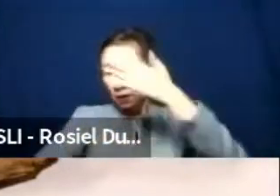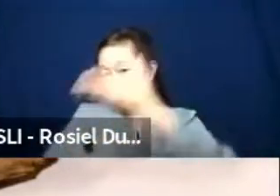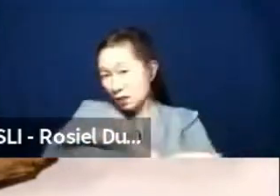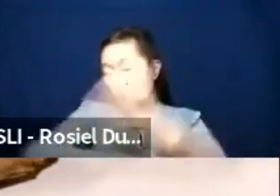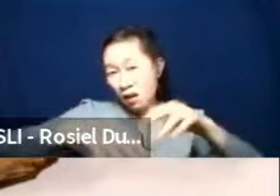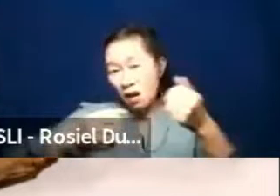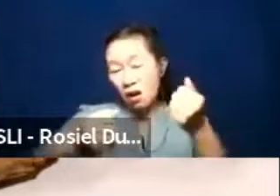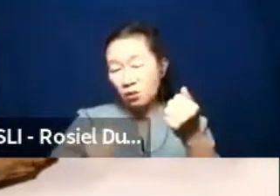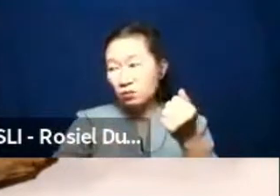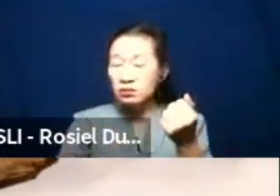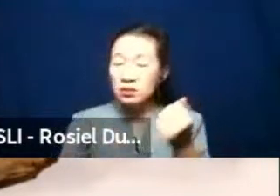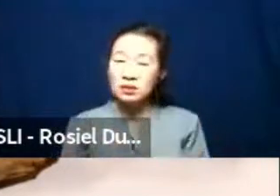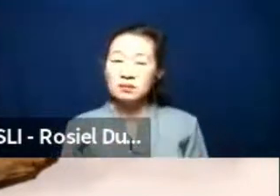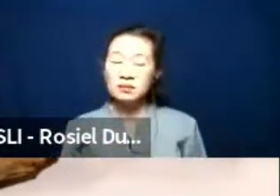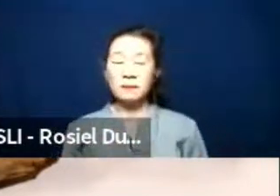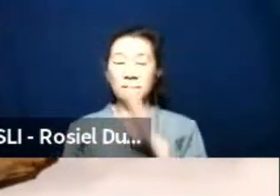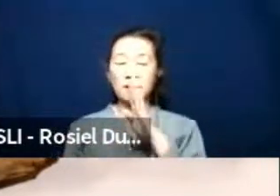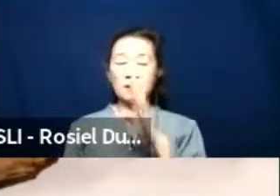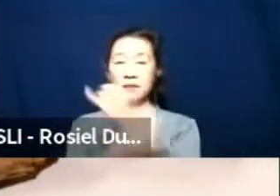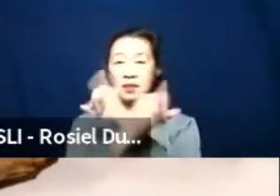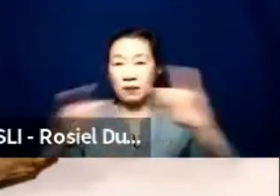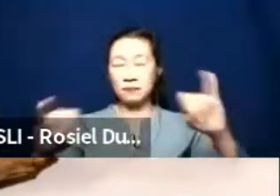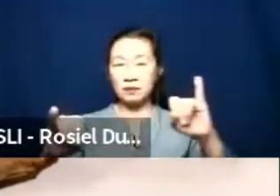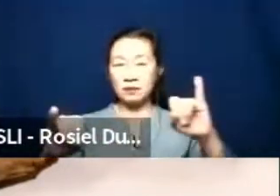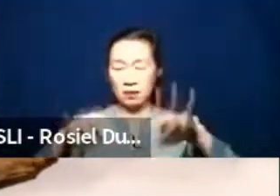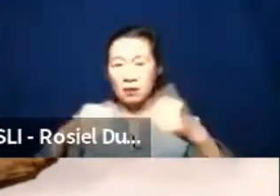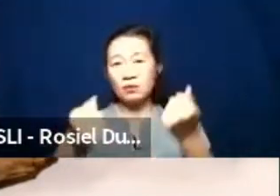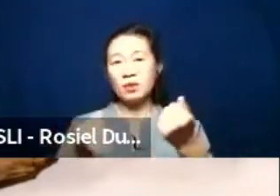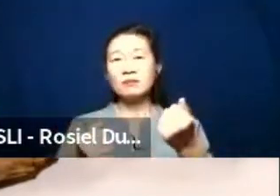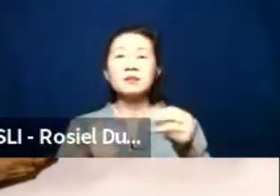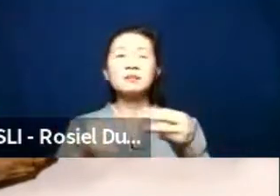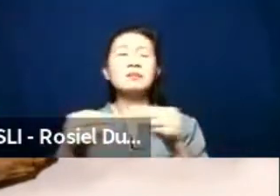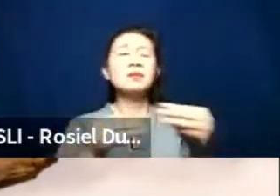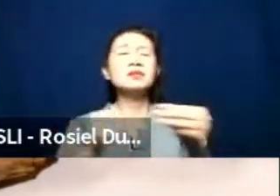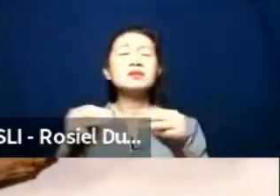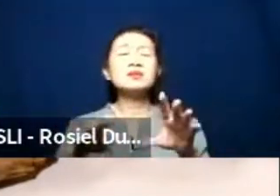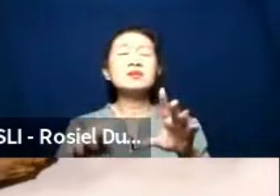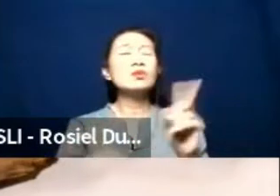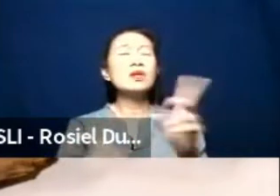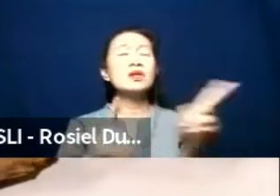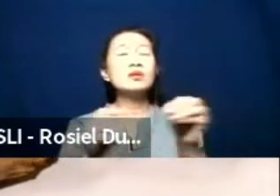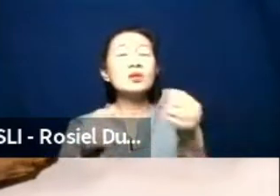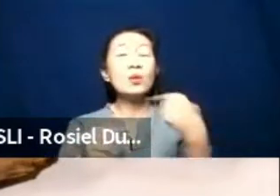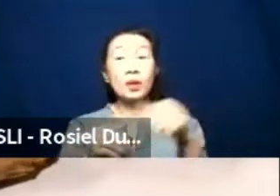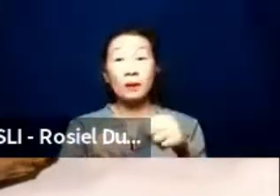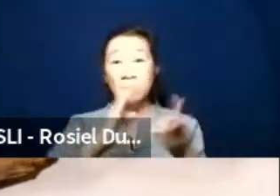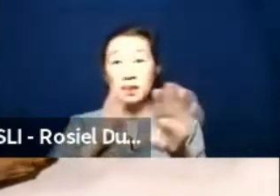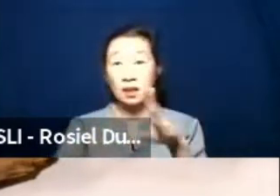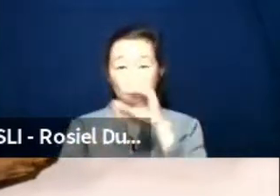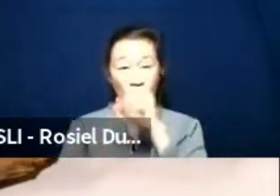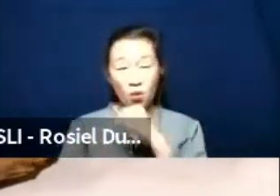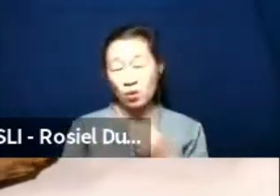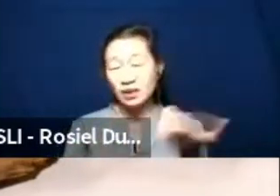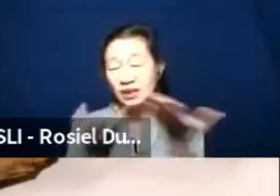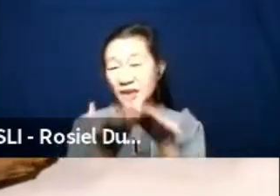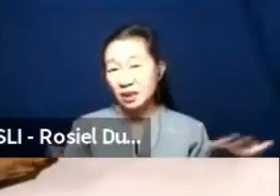siya magiging independent? How will he manage? Anong gagawin niya pag natanda na siya? No? So dito